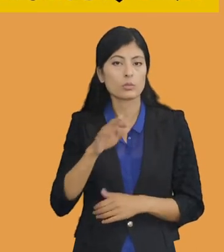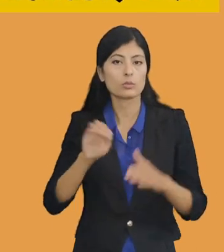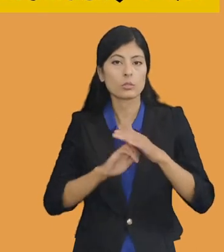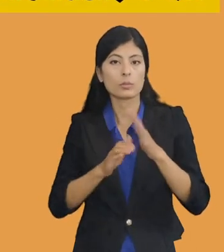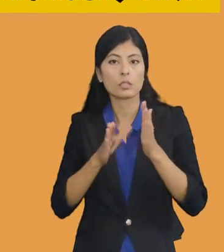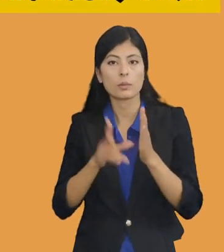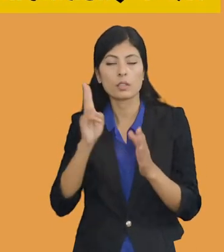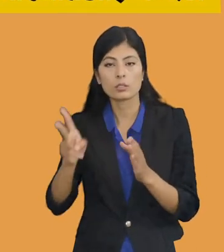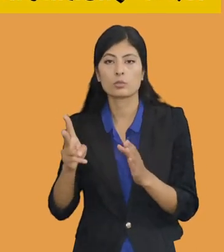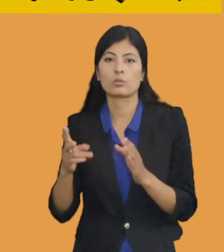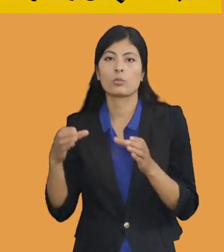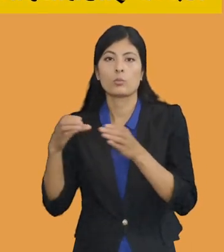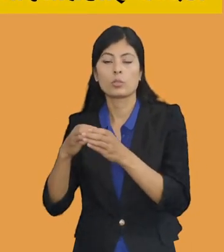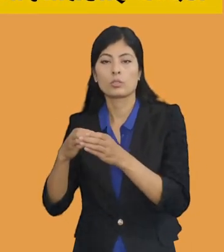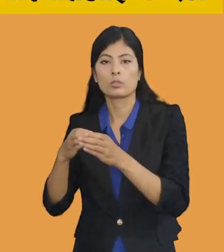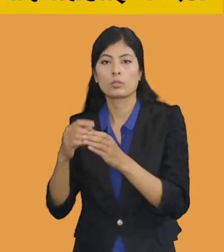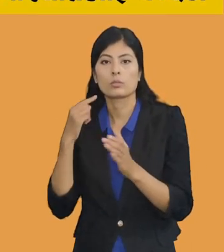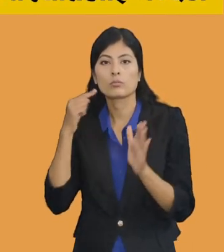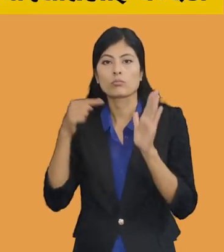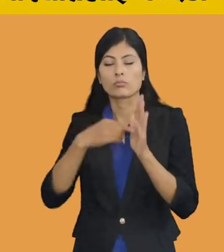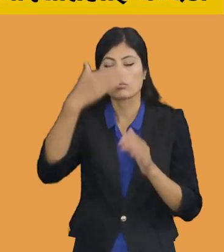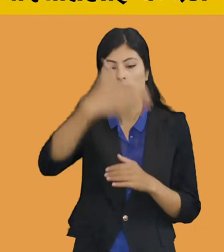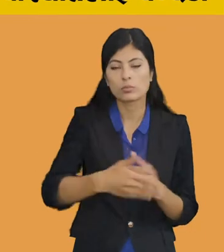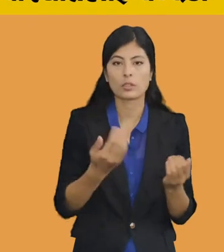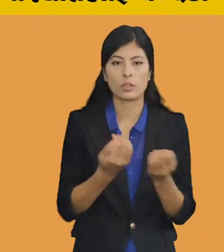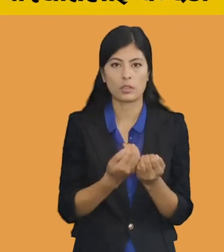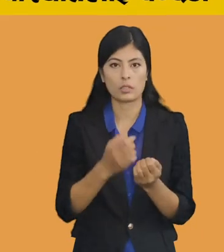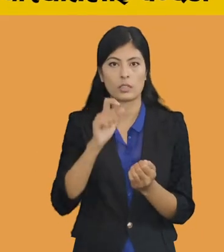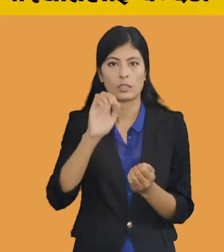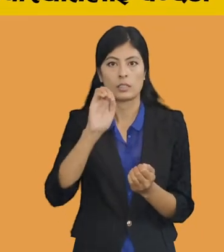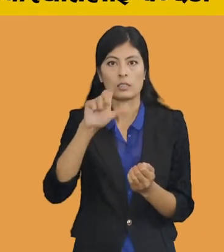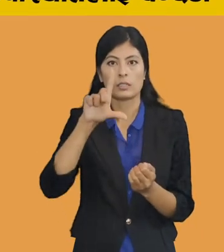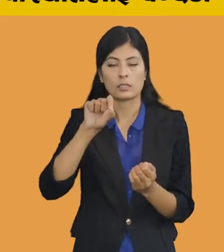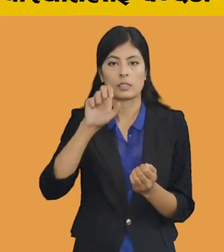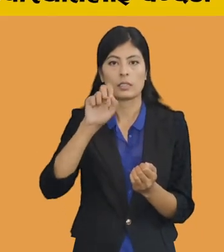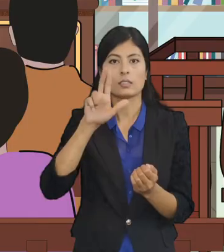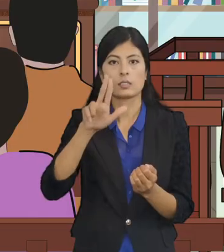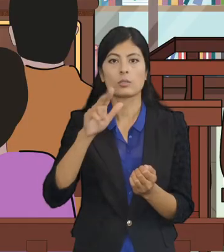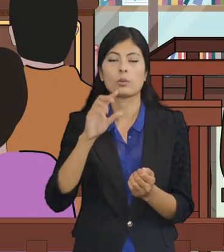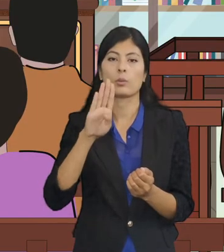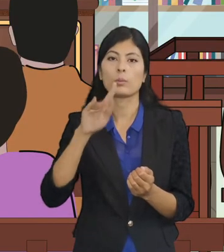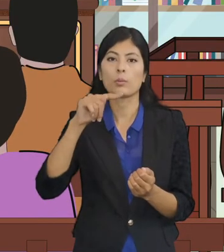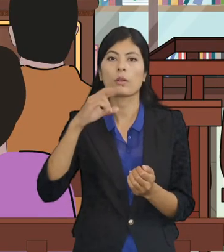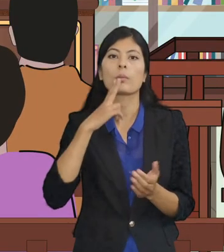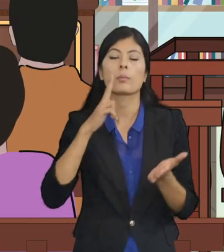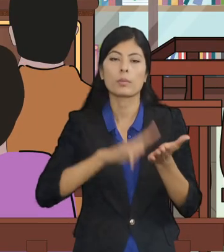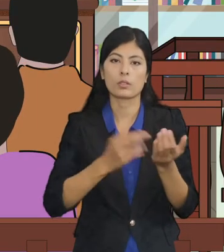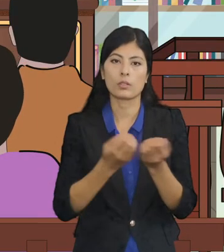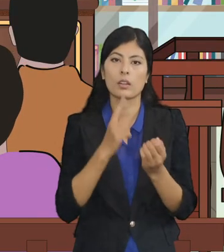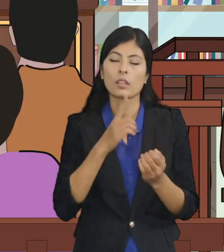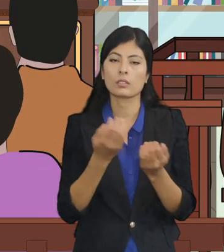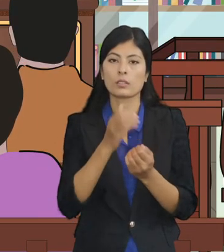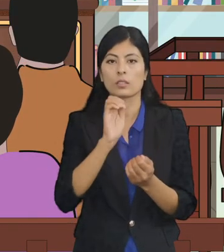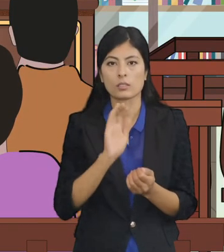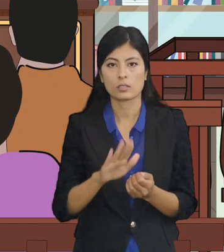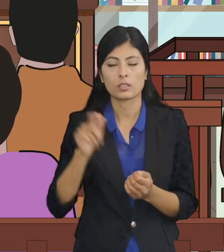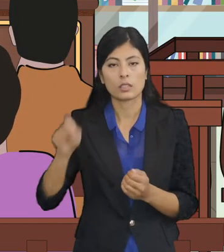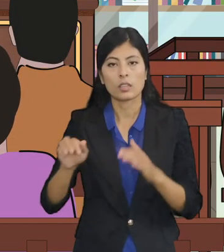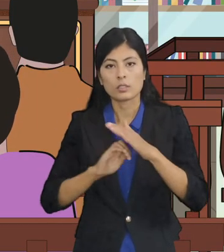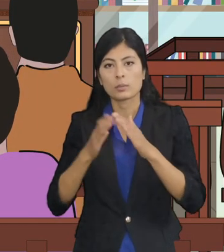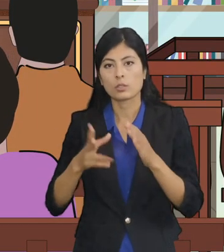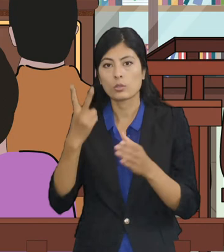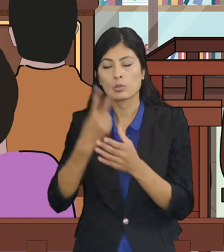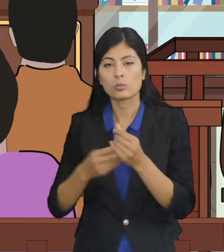प्रत्यक्ष उपस्थितिलाई बन्देज गरी साक्षीको बकपत्र गर्न आदेश गर्न सक्दछ। न्यायिक समितिले दुवै पक्षको कुरा